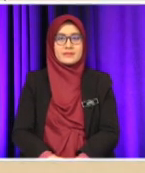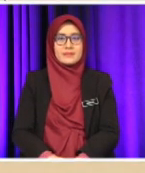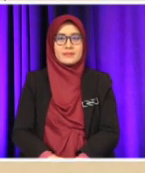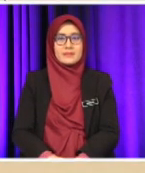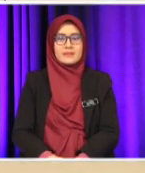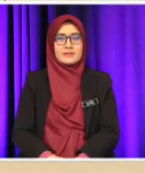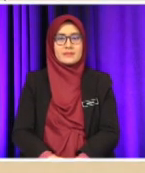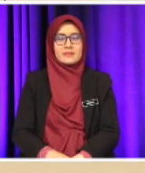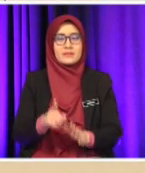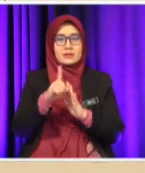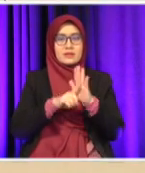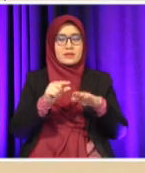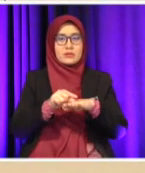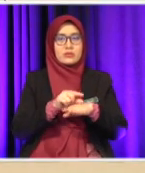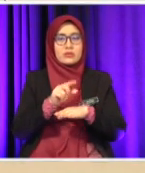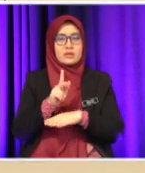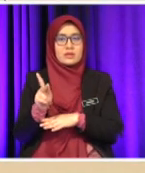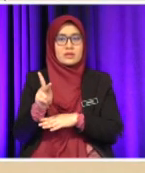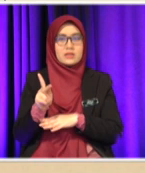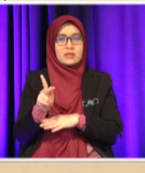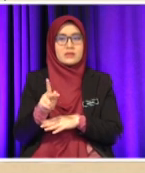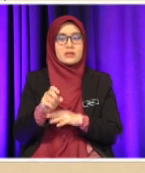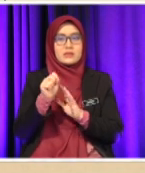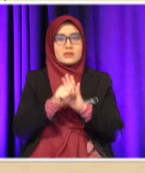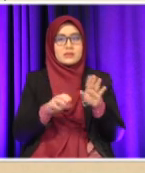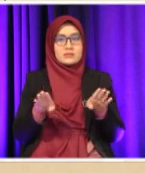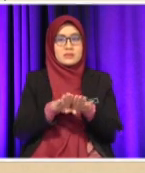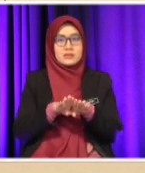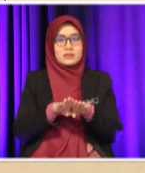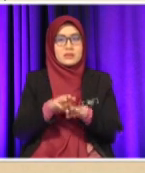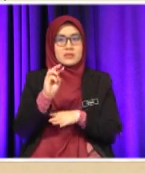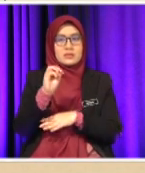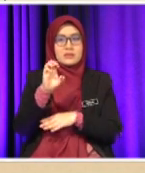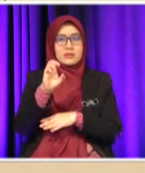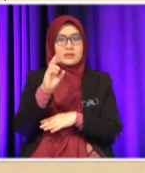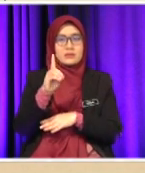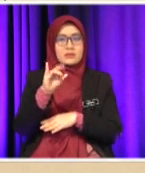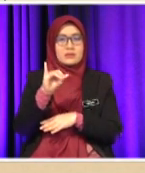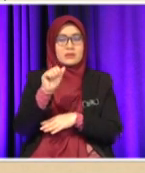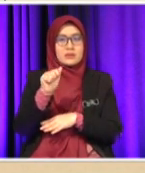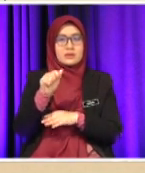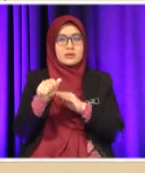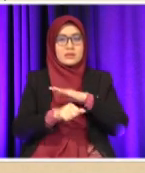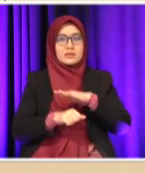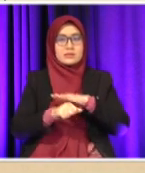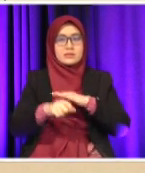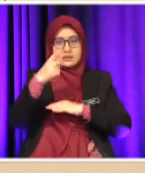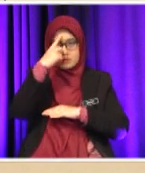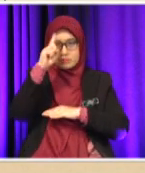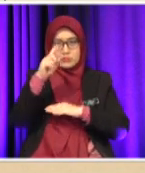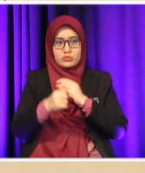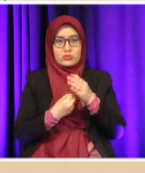digunakan sebagai media akses untuk pertumbuhan kuati jok